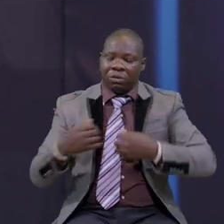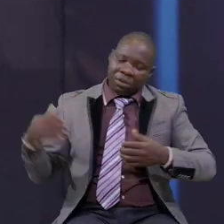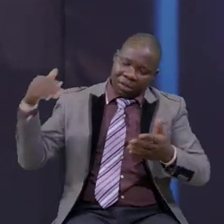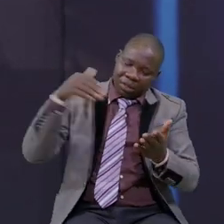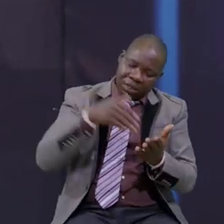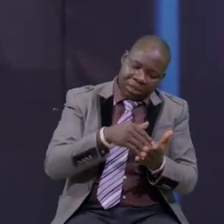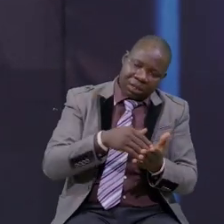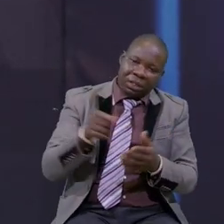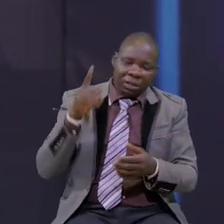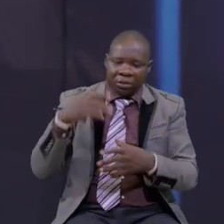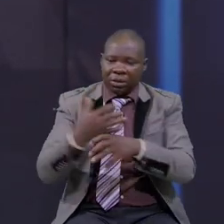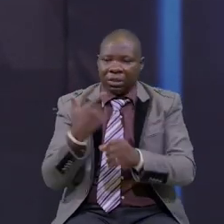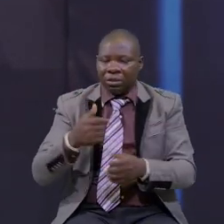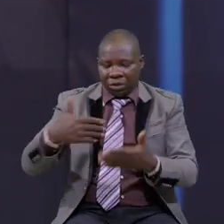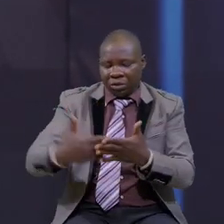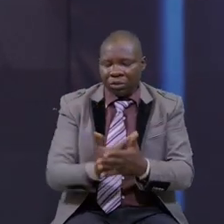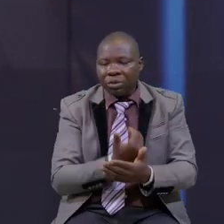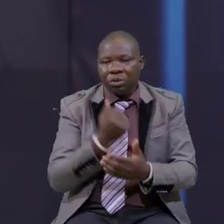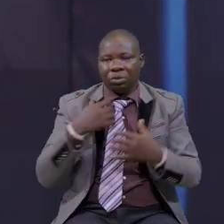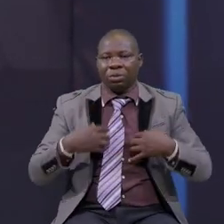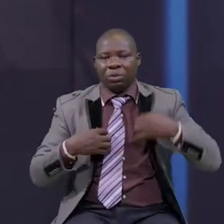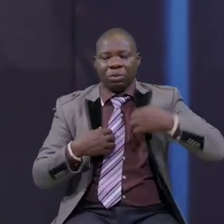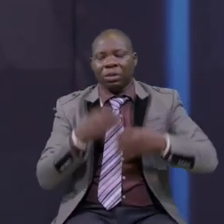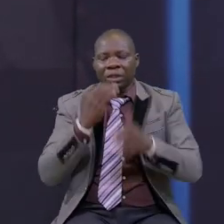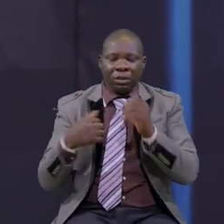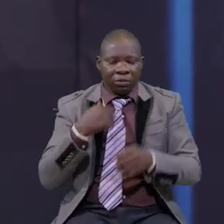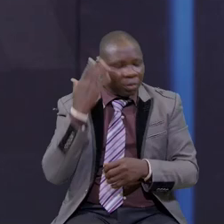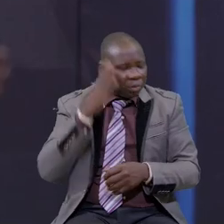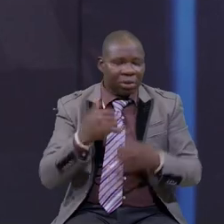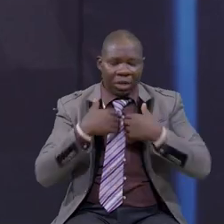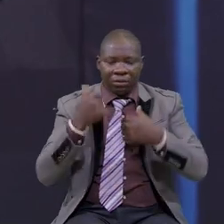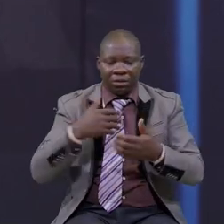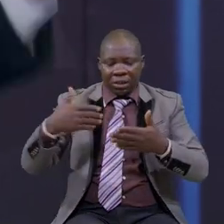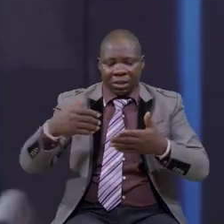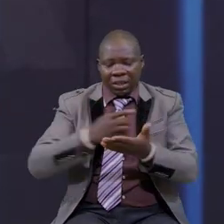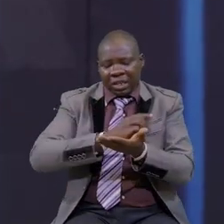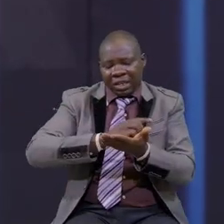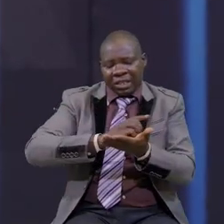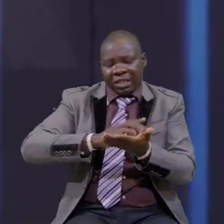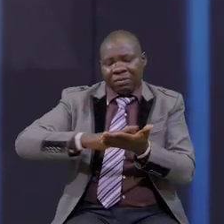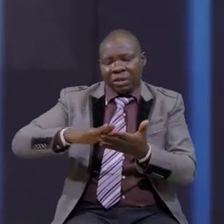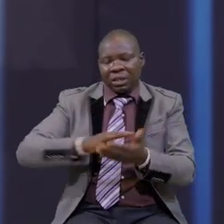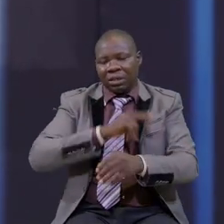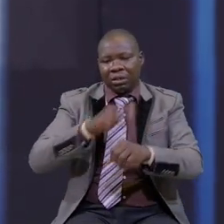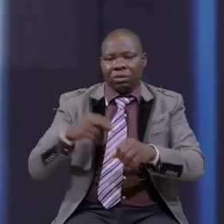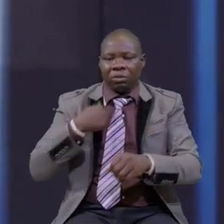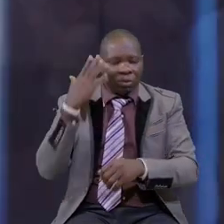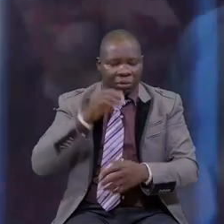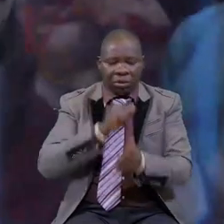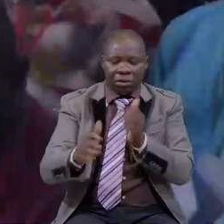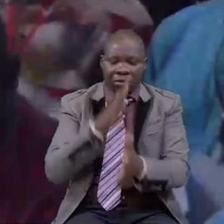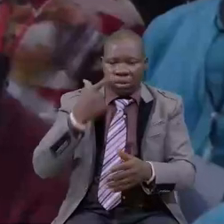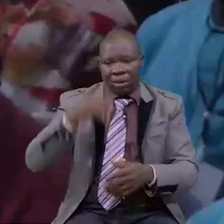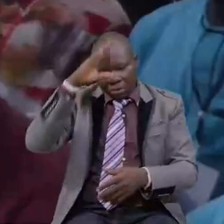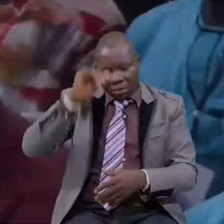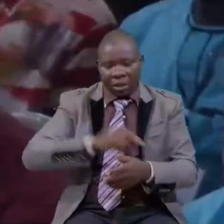nouvelle tenue. Si nous voulons avoir la nature divine, nous devons nous débarrasser de la nature humaine,